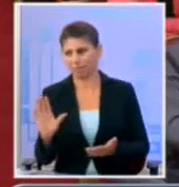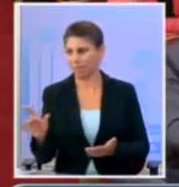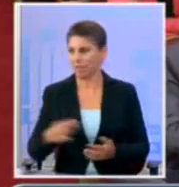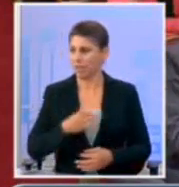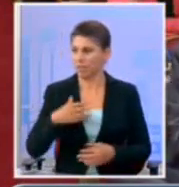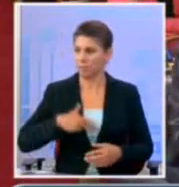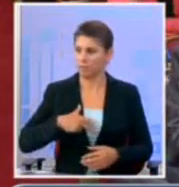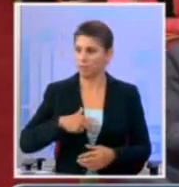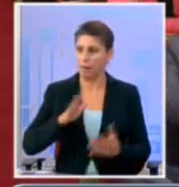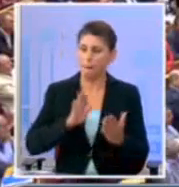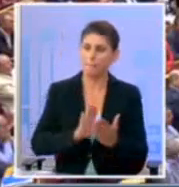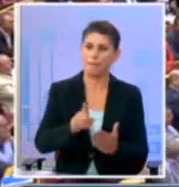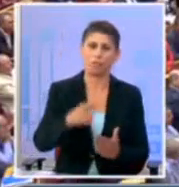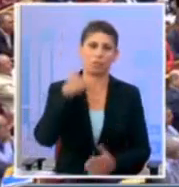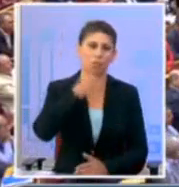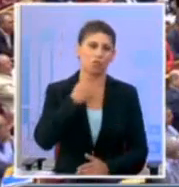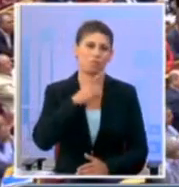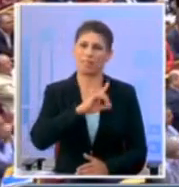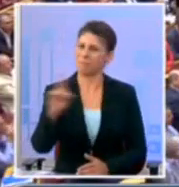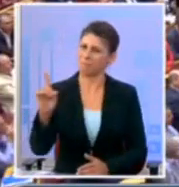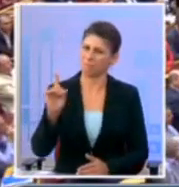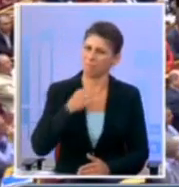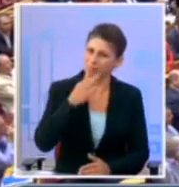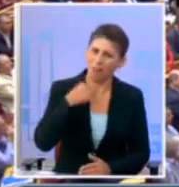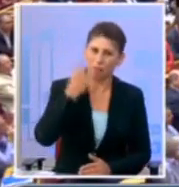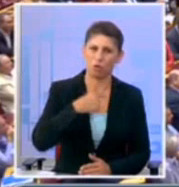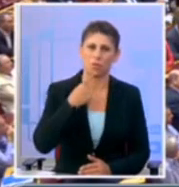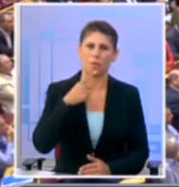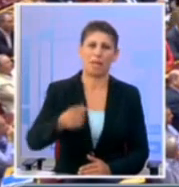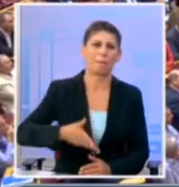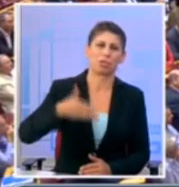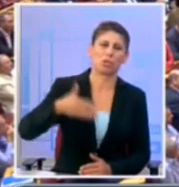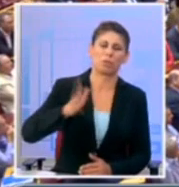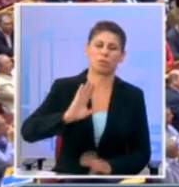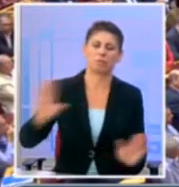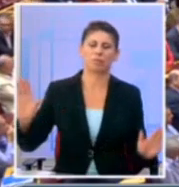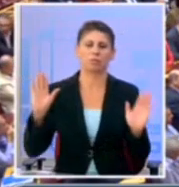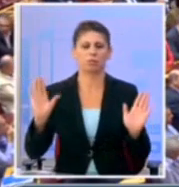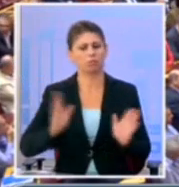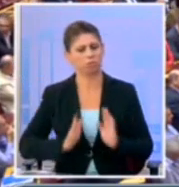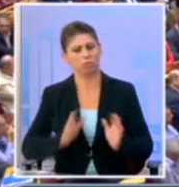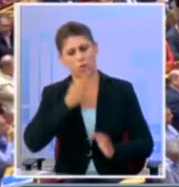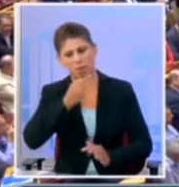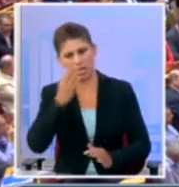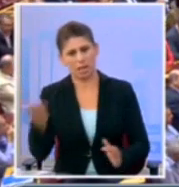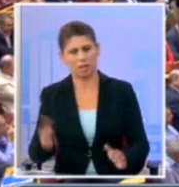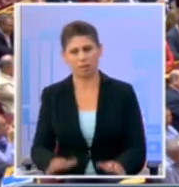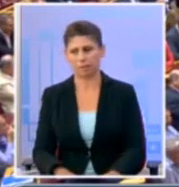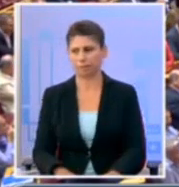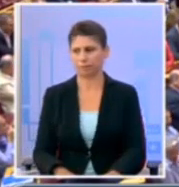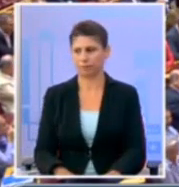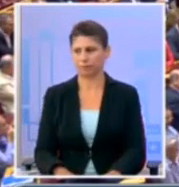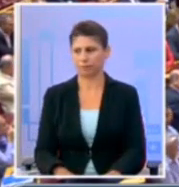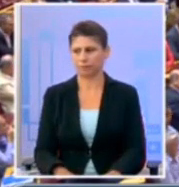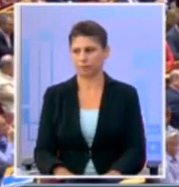απευθύνεστε προσωπικά. Αφήστε, συνεχίστε. Μην απευθύνεστε. Συνεχίστε κύριε Υπουργέ με την άποψη, αλλά